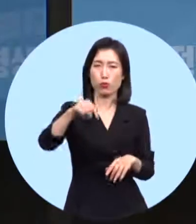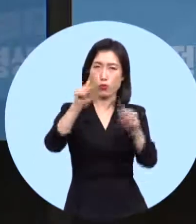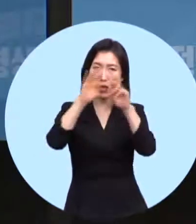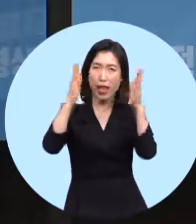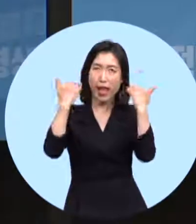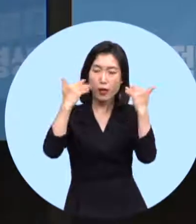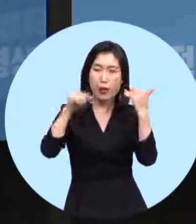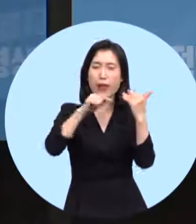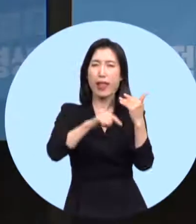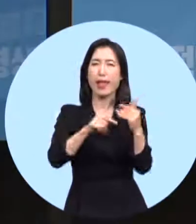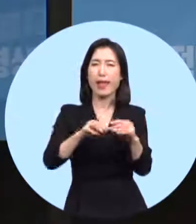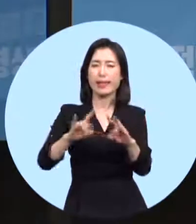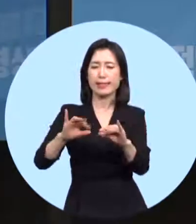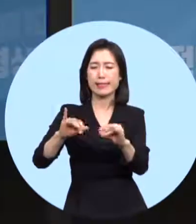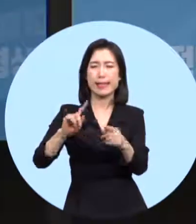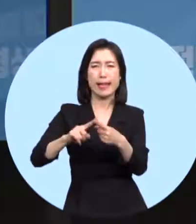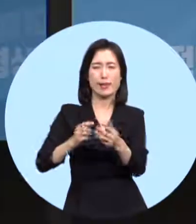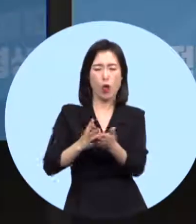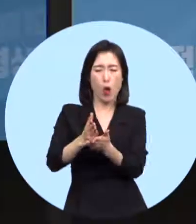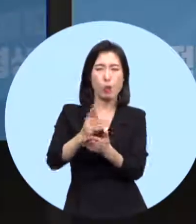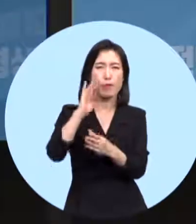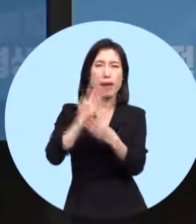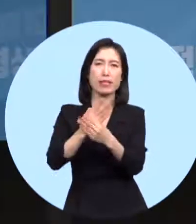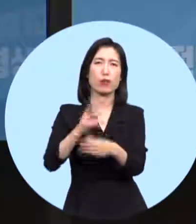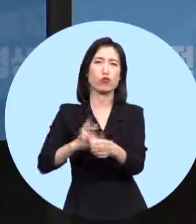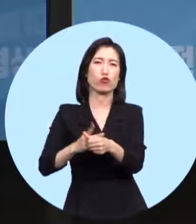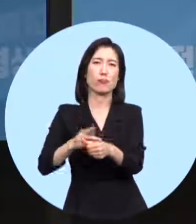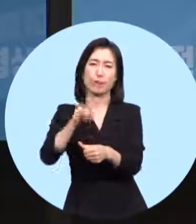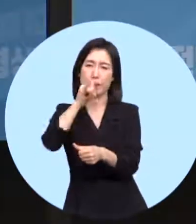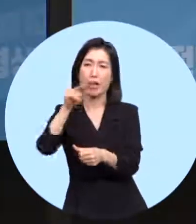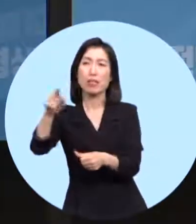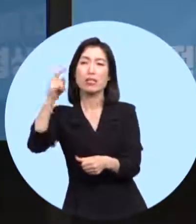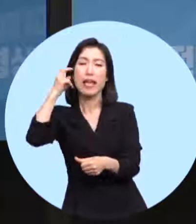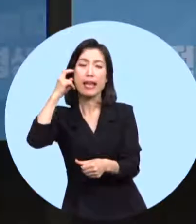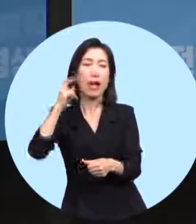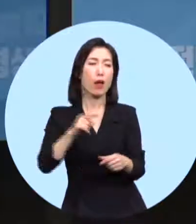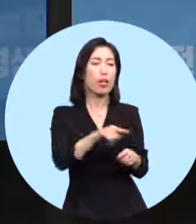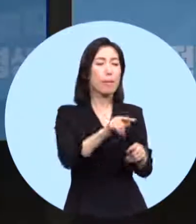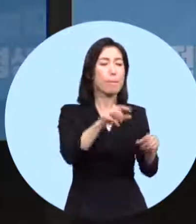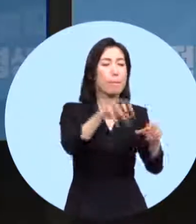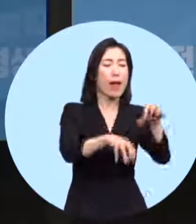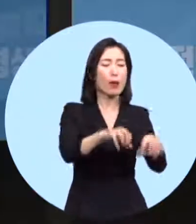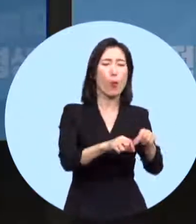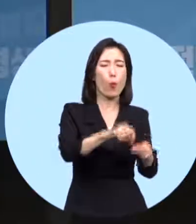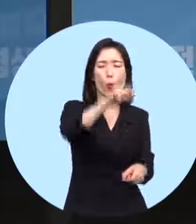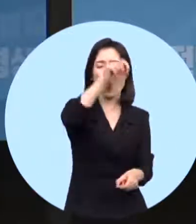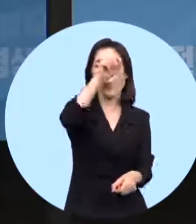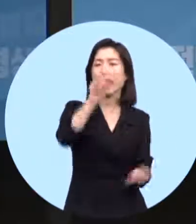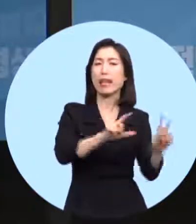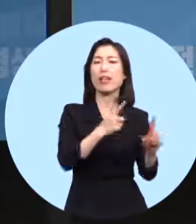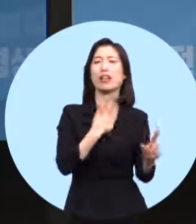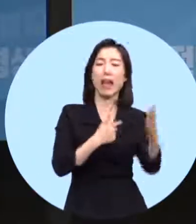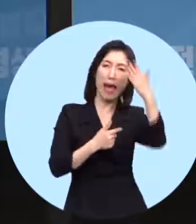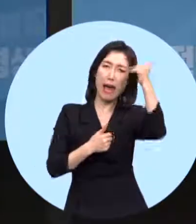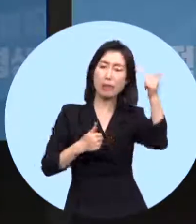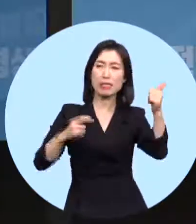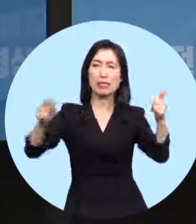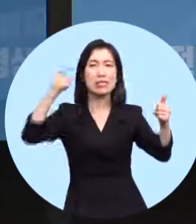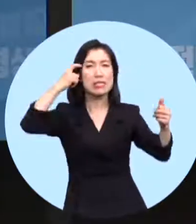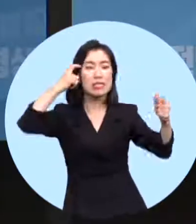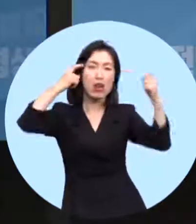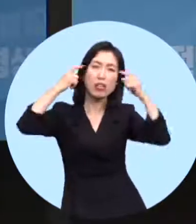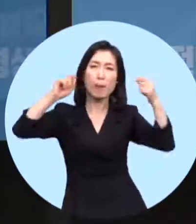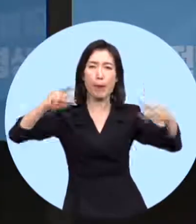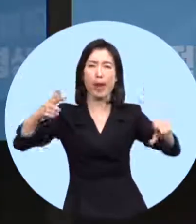동북대학교 유명한 지진에 관련된 전문가 교수님의 이야기와 그 마을에 오랫동안 살았던 할아버지의 이야기가